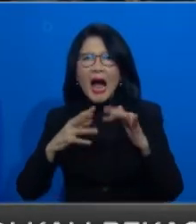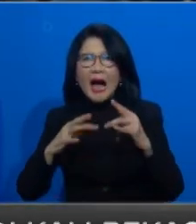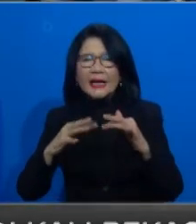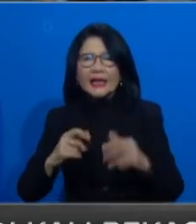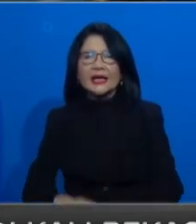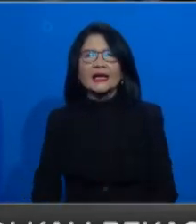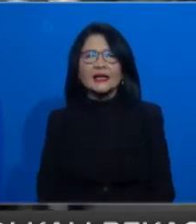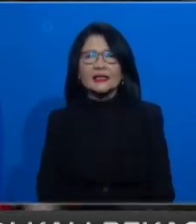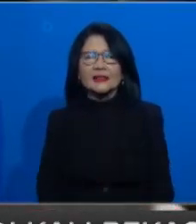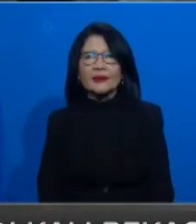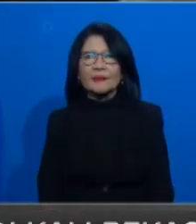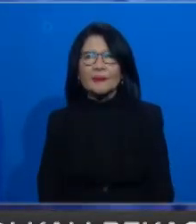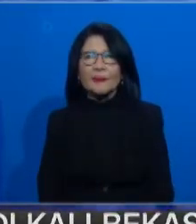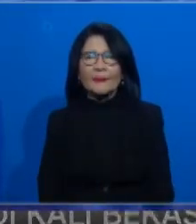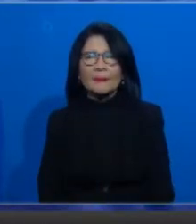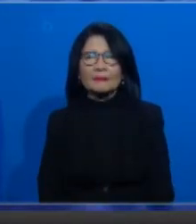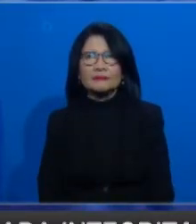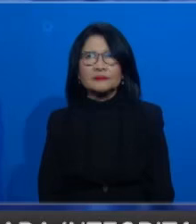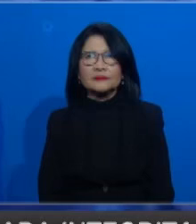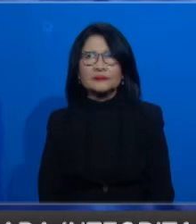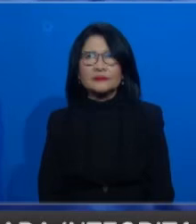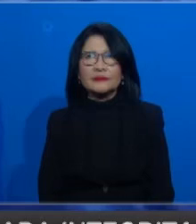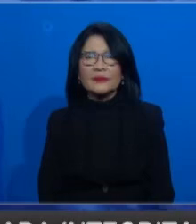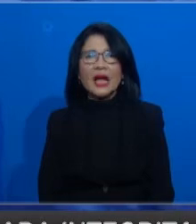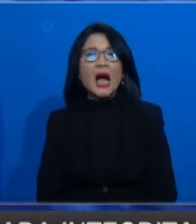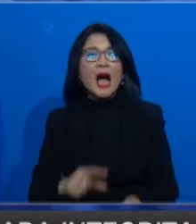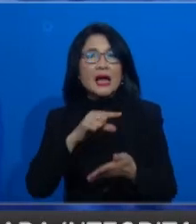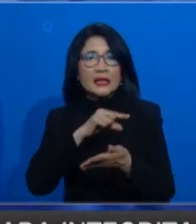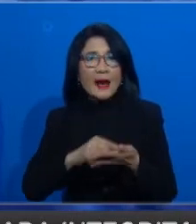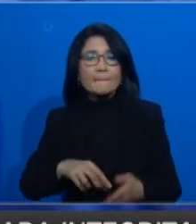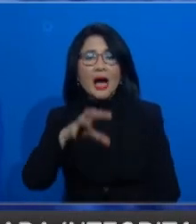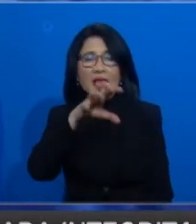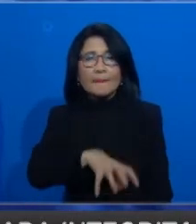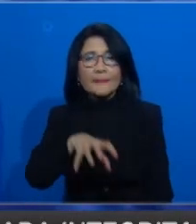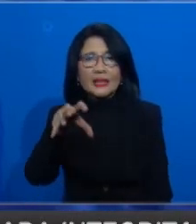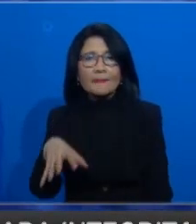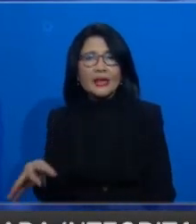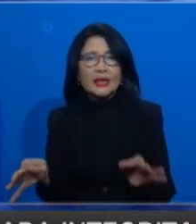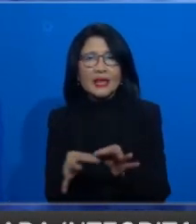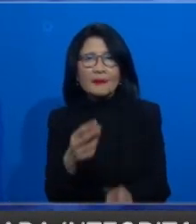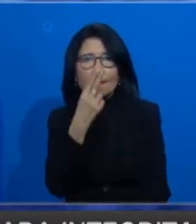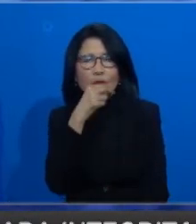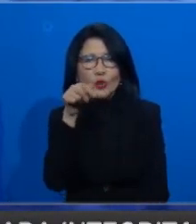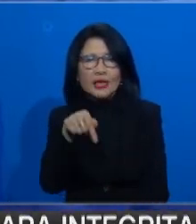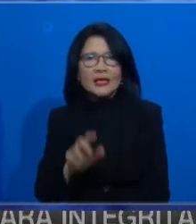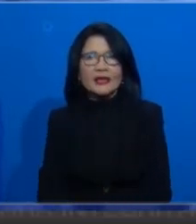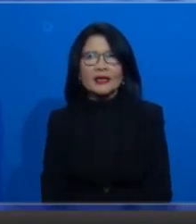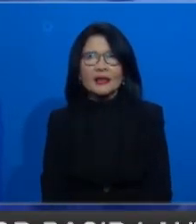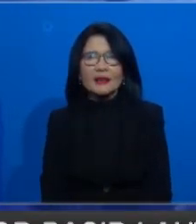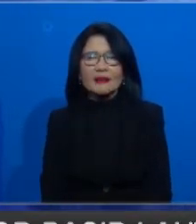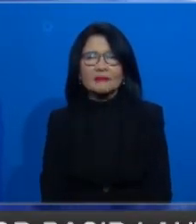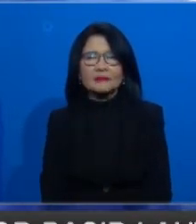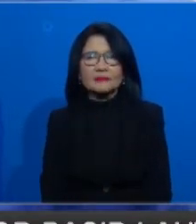bahasa Indonesia. Terkait dengan nama wilayah yang ada di sekitar Bandung ini, banyak